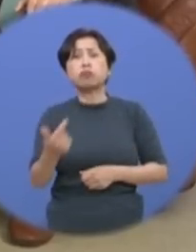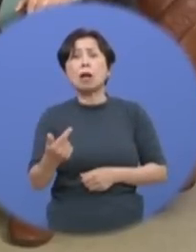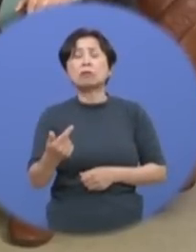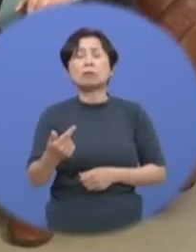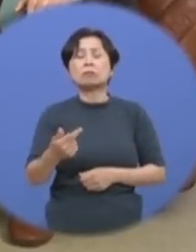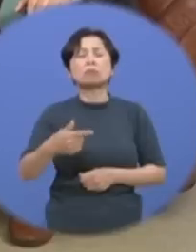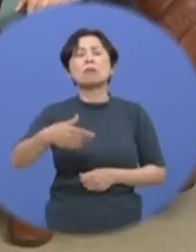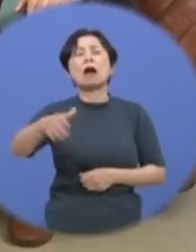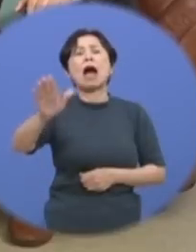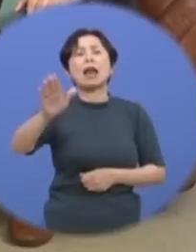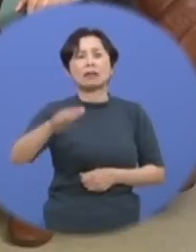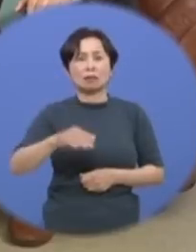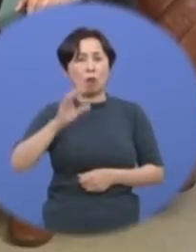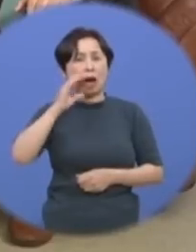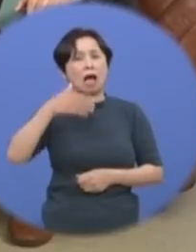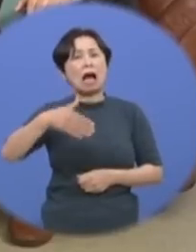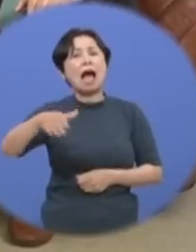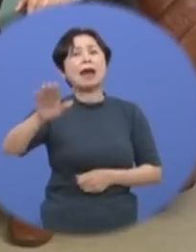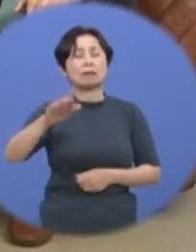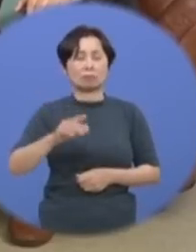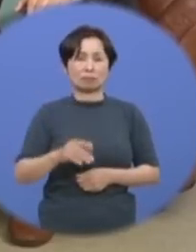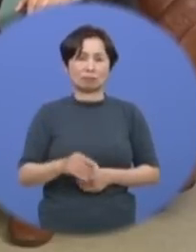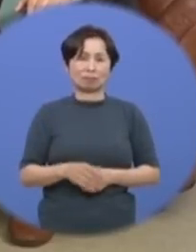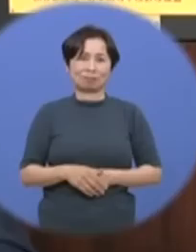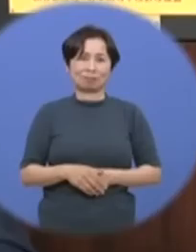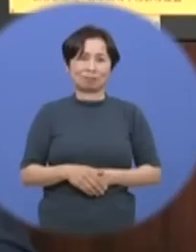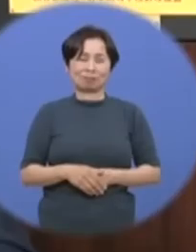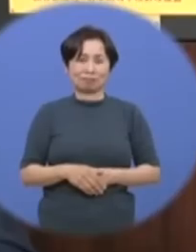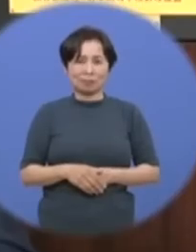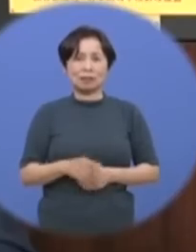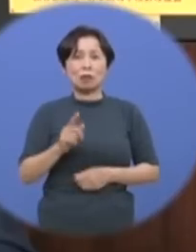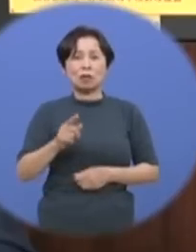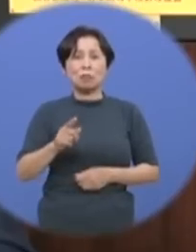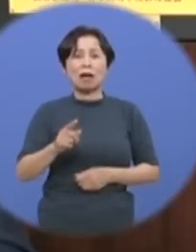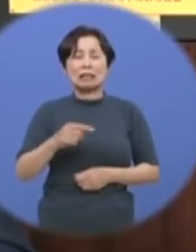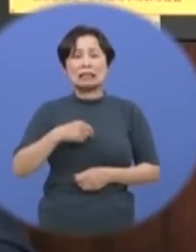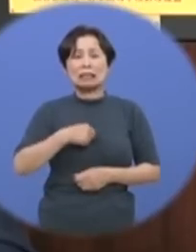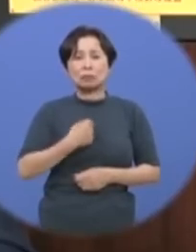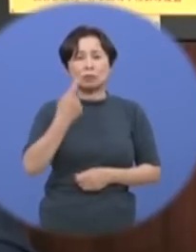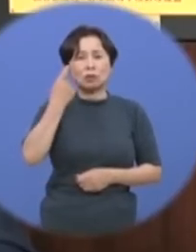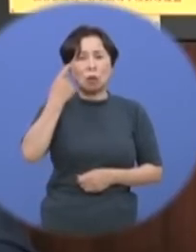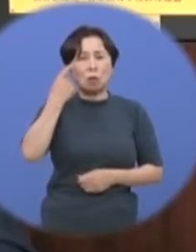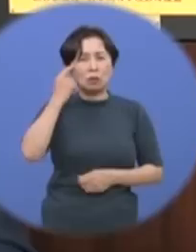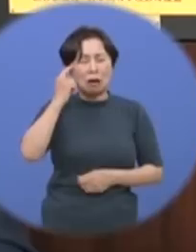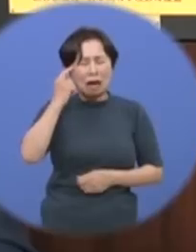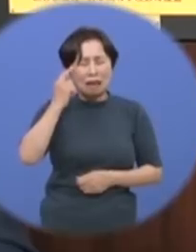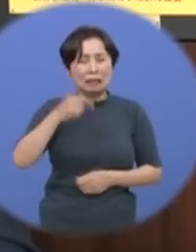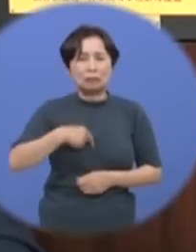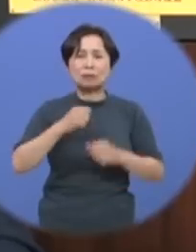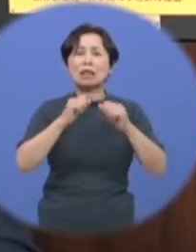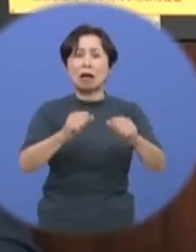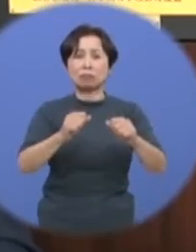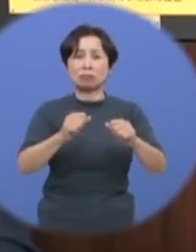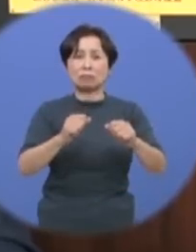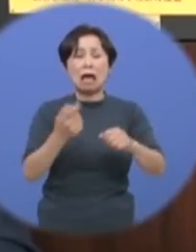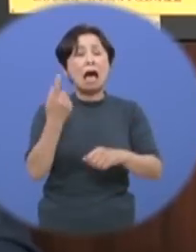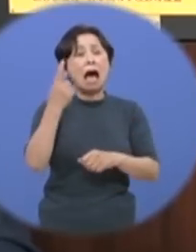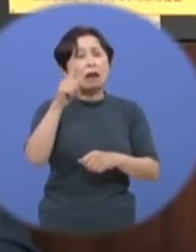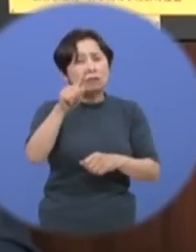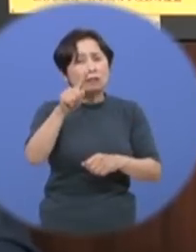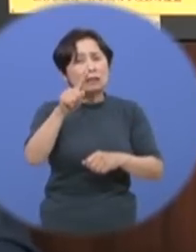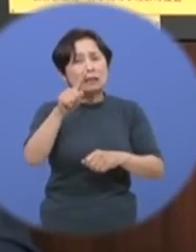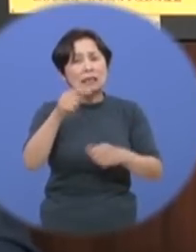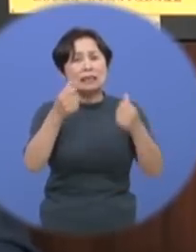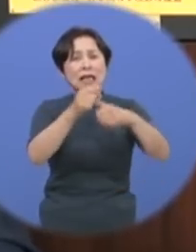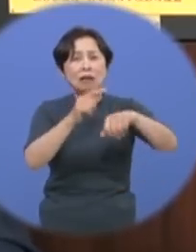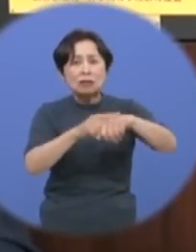自分のことは自分でしなさいとで翌日のことを考えたらランジェネルっていうのは自分で決めなさいこういうことなんです